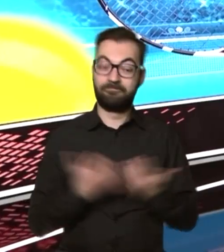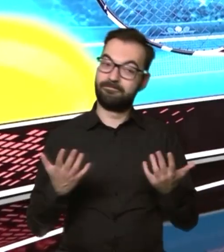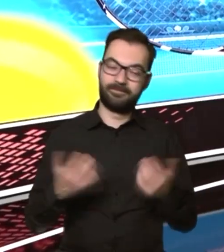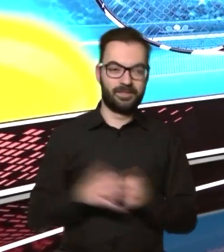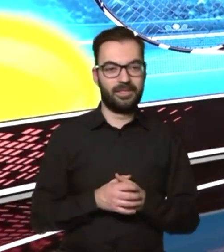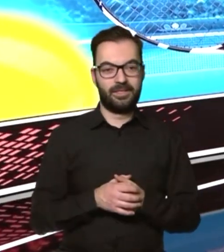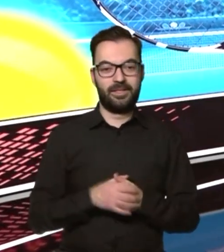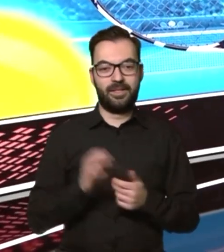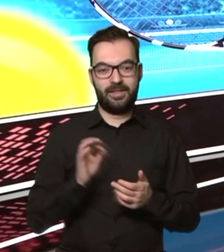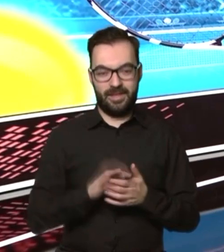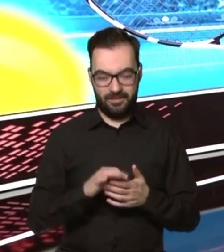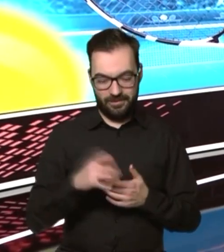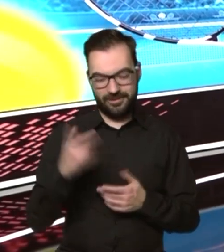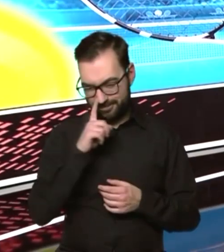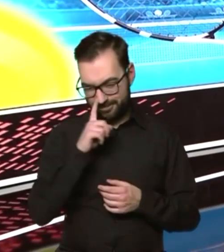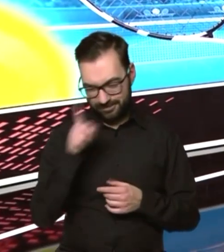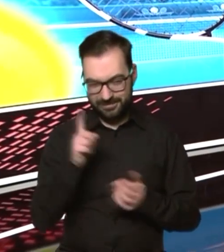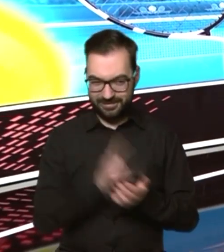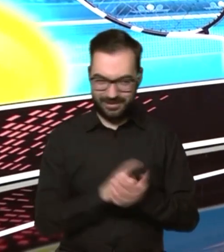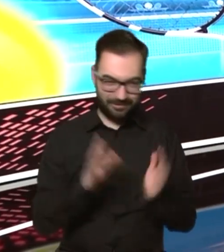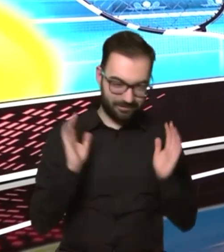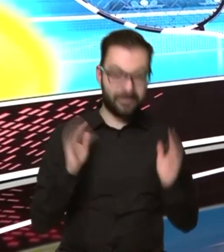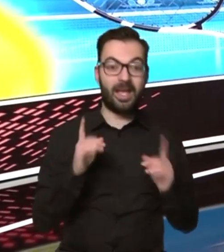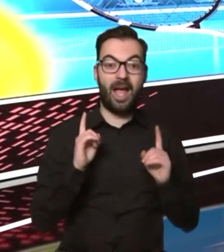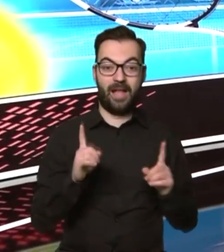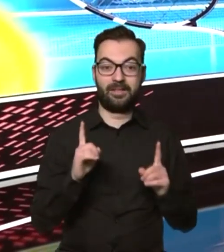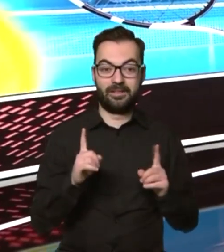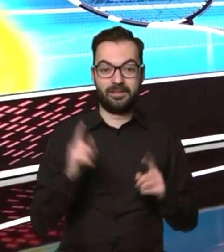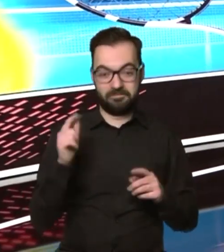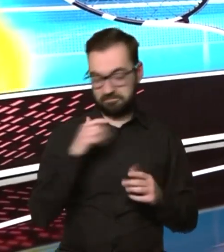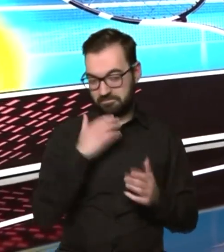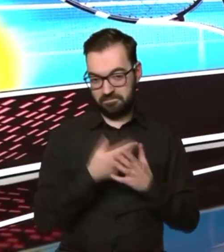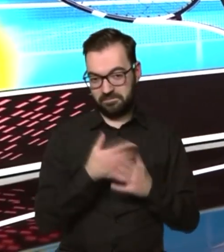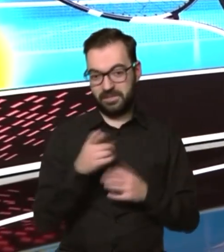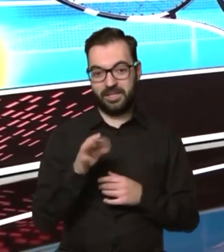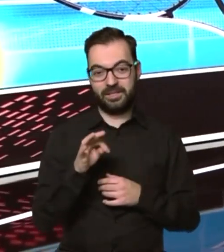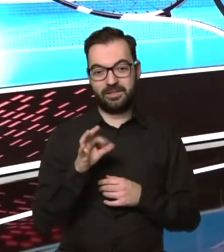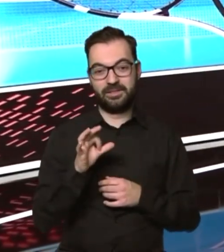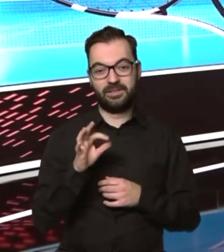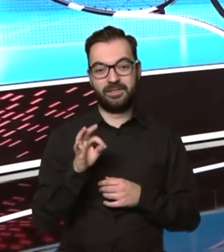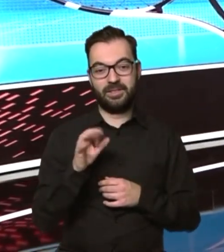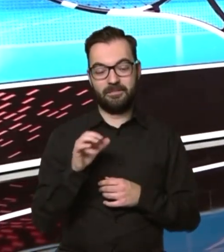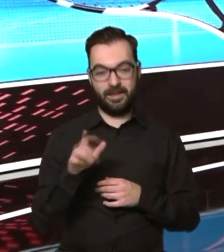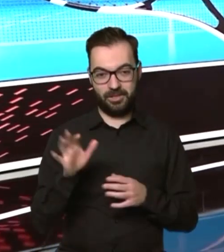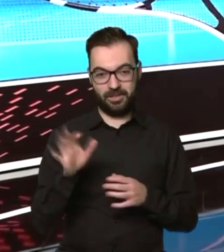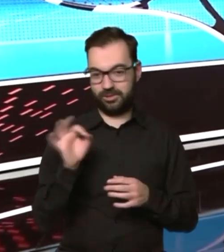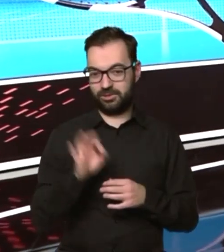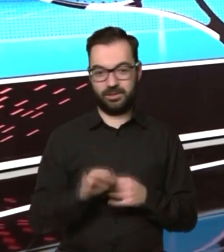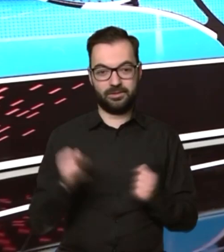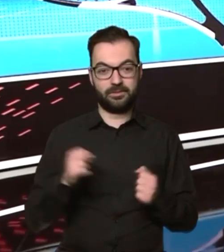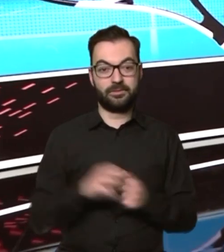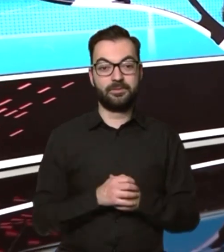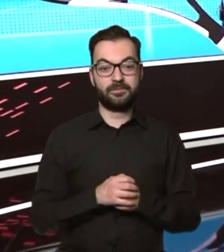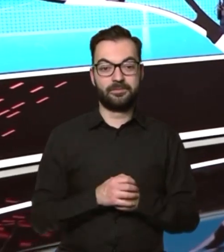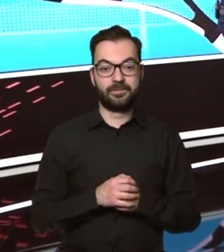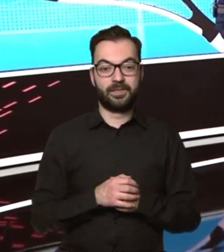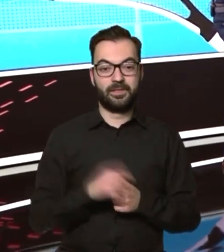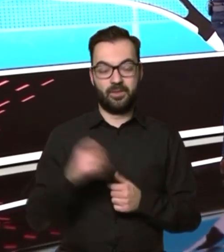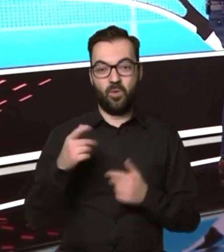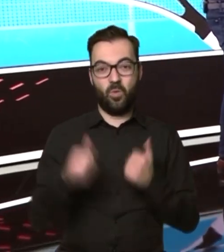Nowak na pewno będzie faworytem wielkiego finału, natomiast nie można odbierać szans Tsitsipasowi, bo pokazał podczas tego turnieju, że